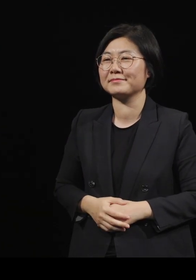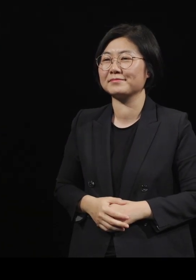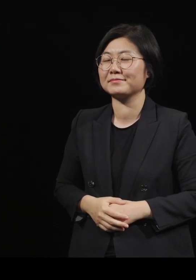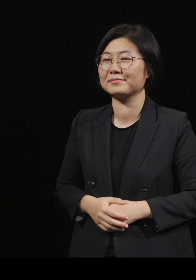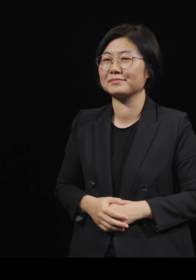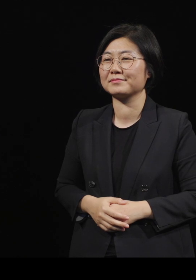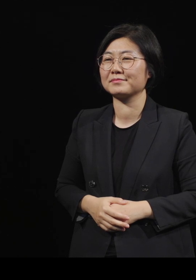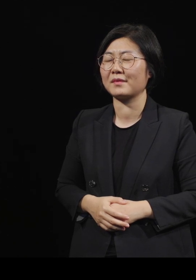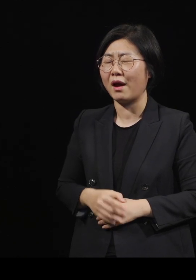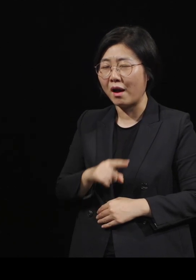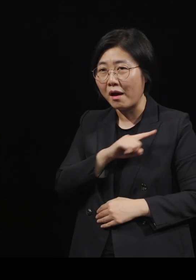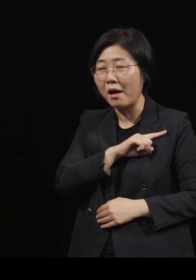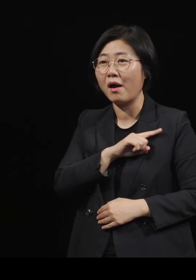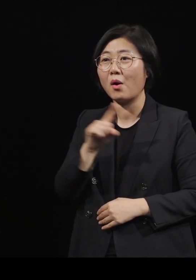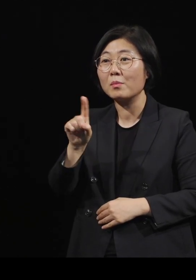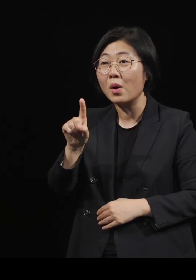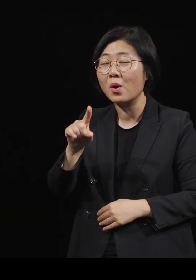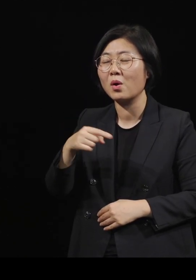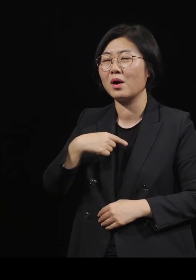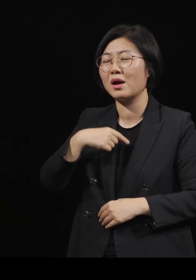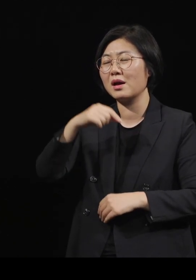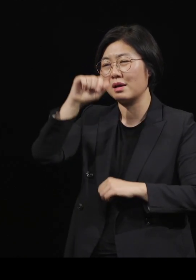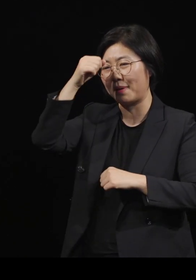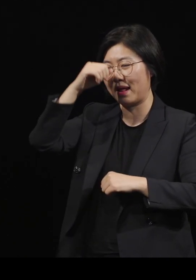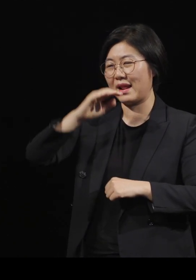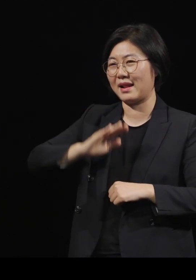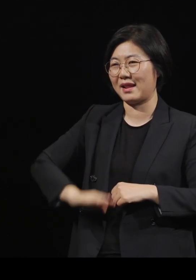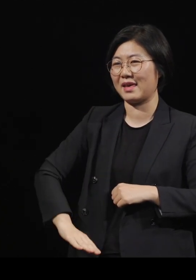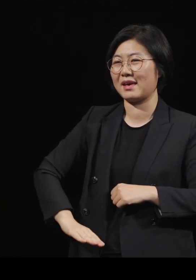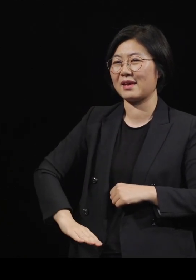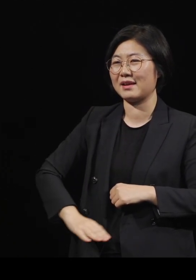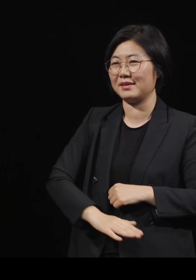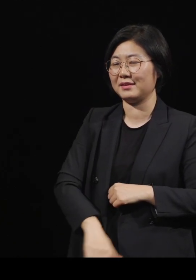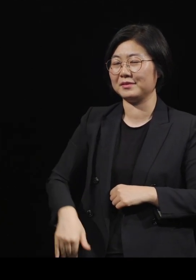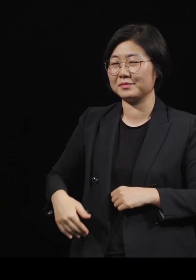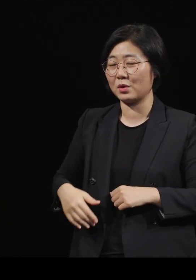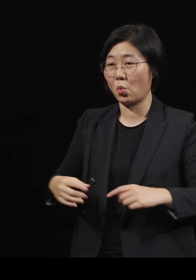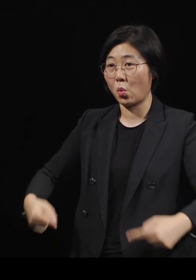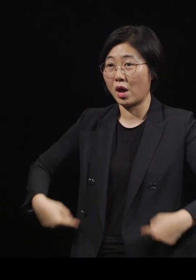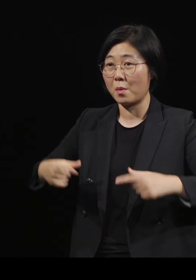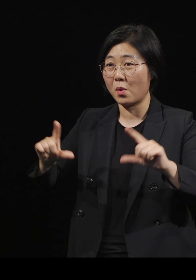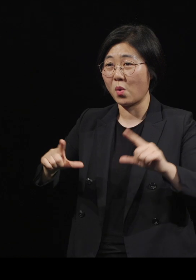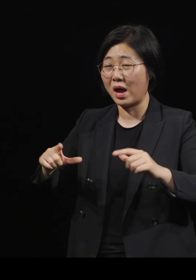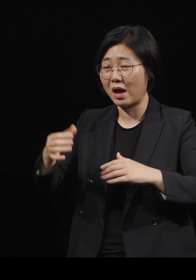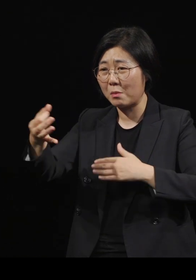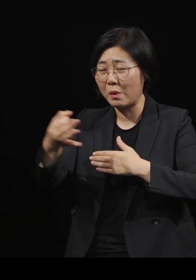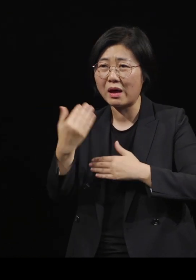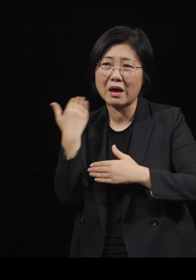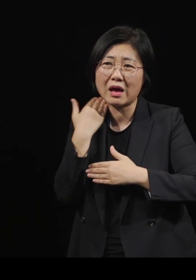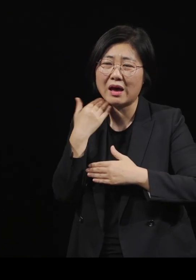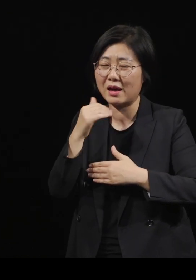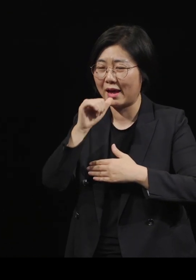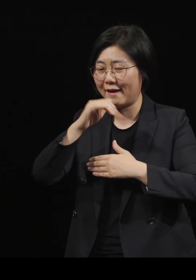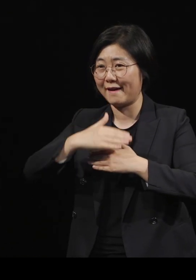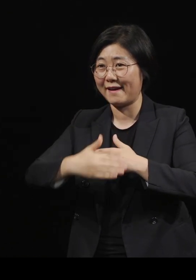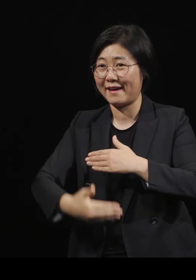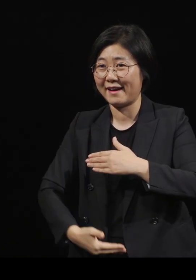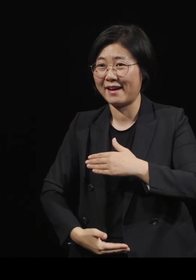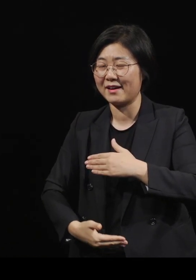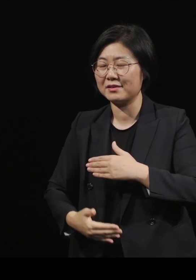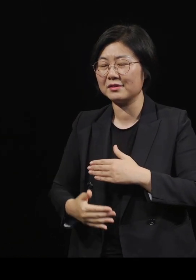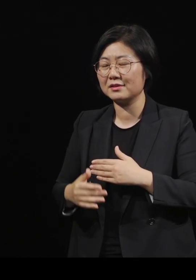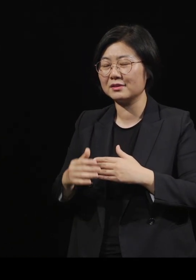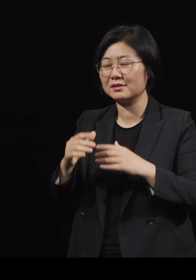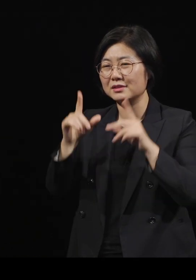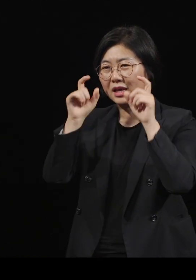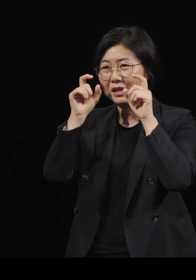가장 대박인 게 제 이 하체인데 제 휠체어가 오픈카가 아닌지라 제 하체를